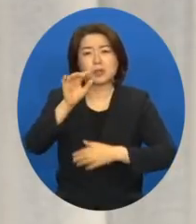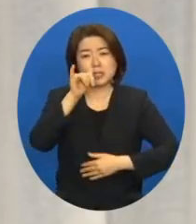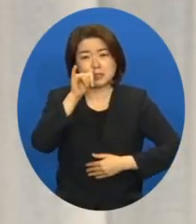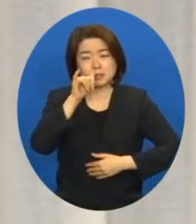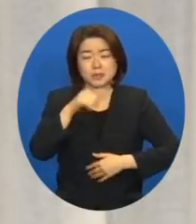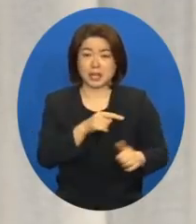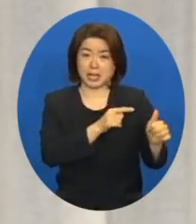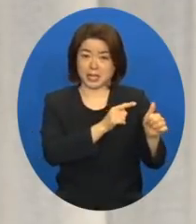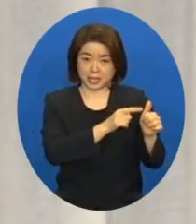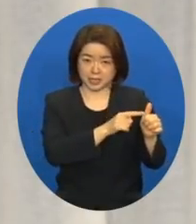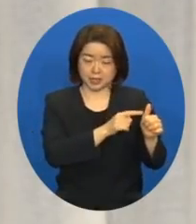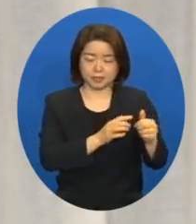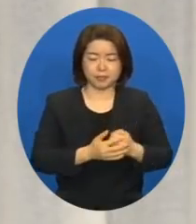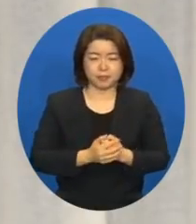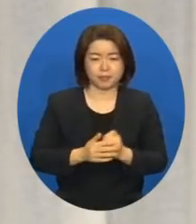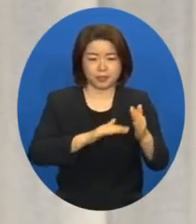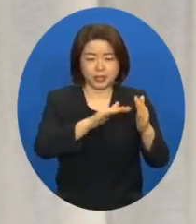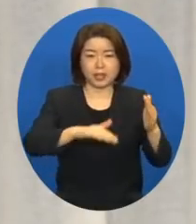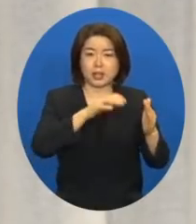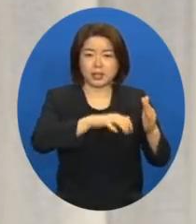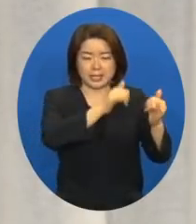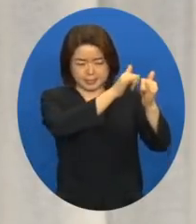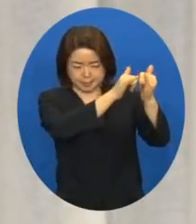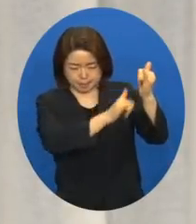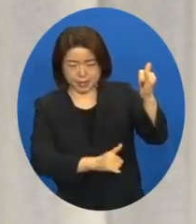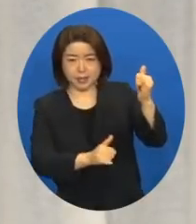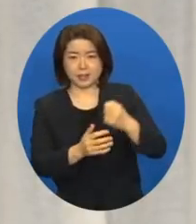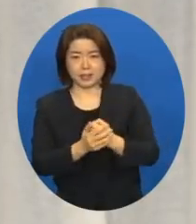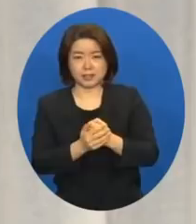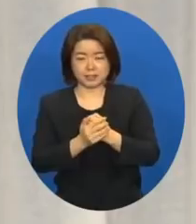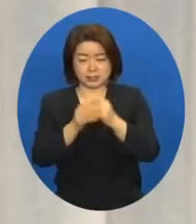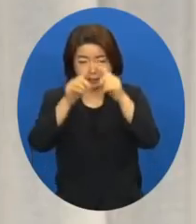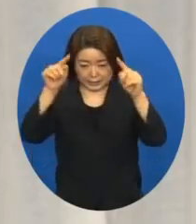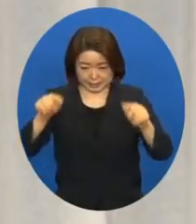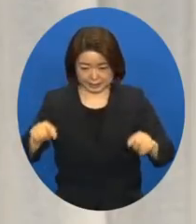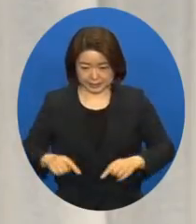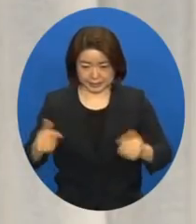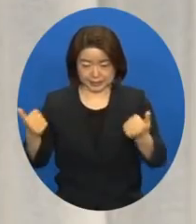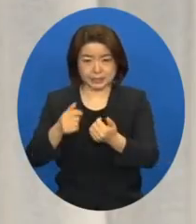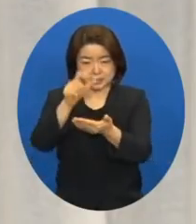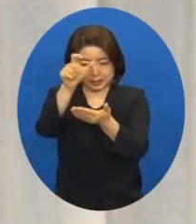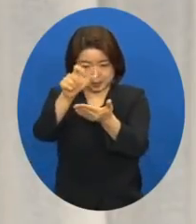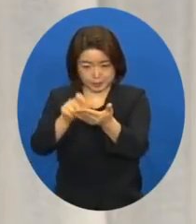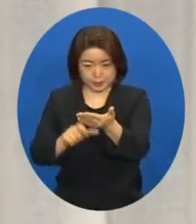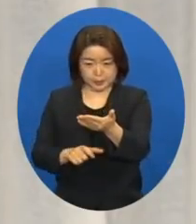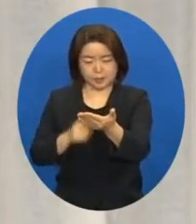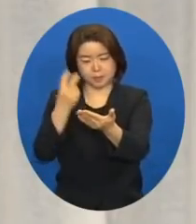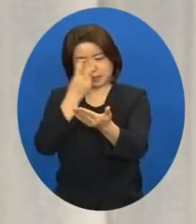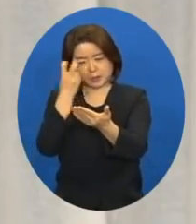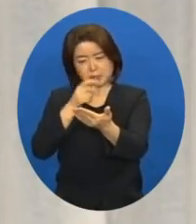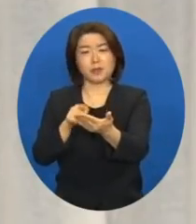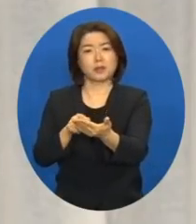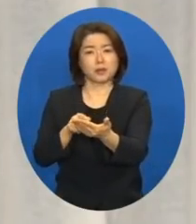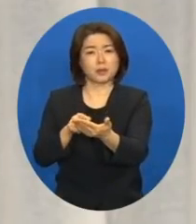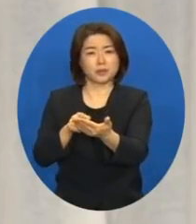윌의 그 가정의 내역들을 쭉 상담한 기록들을 쭉 점검을